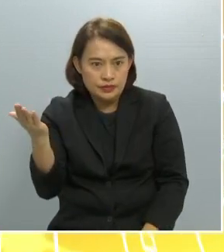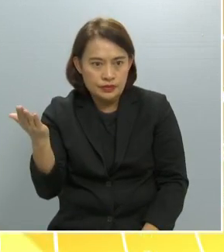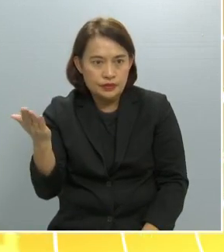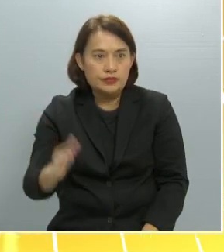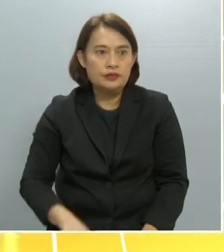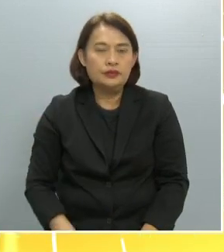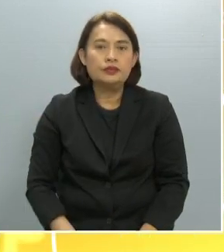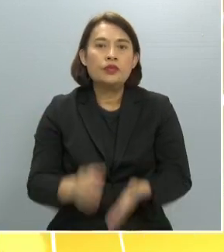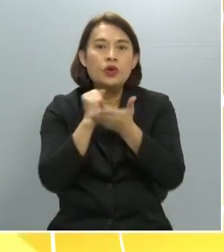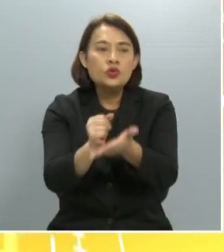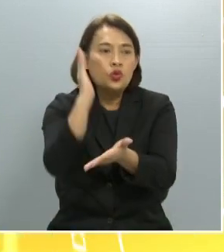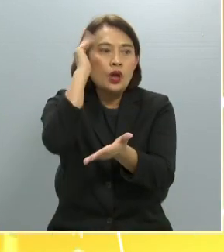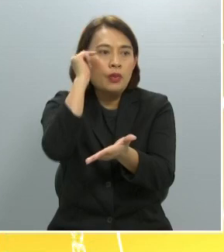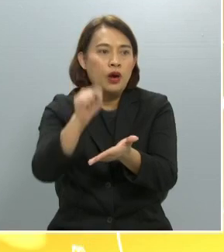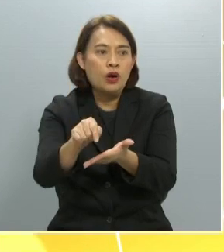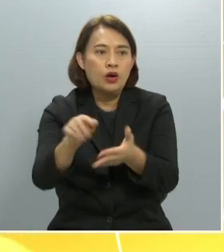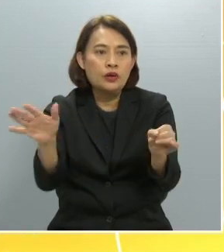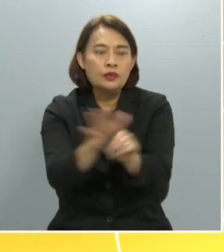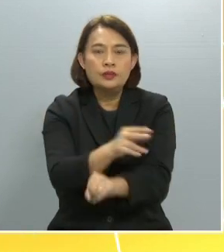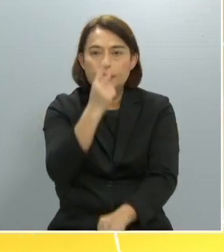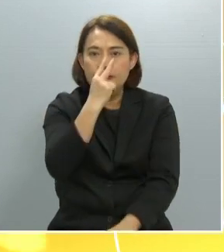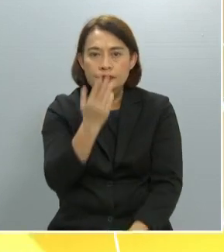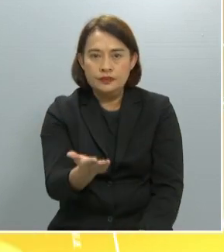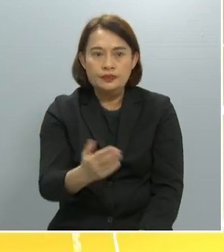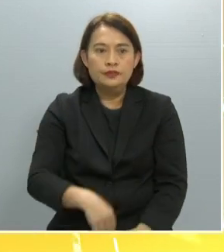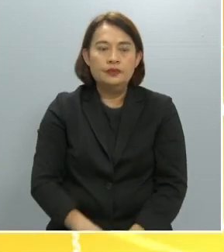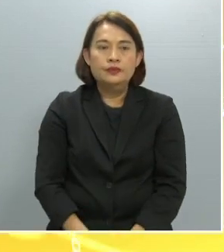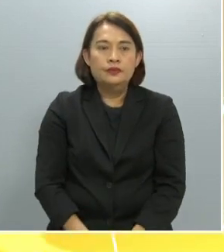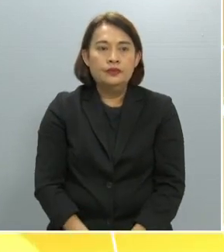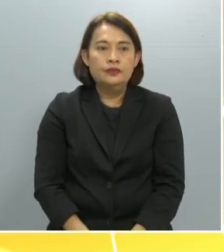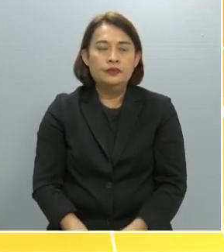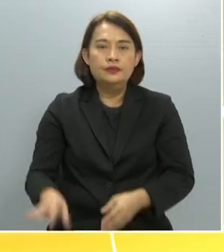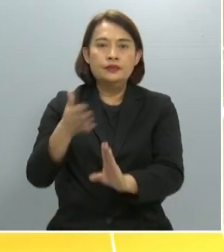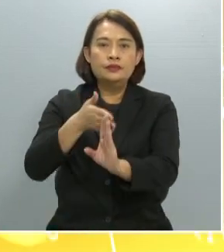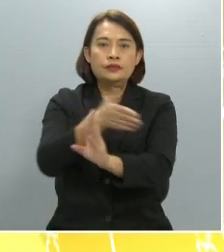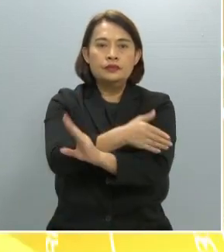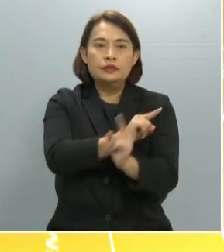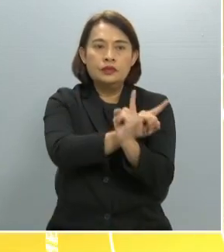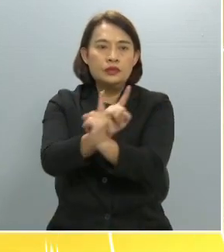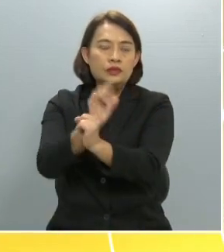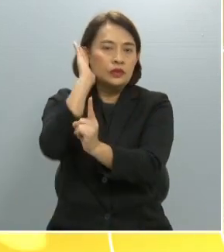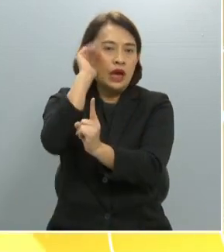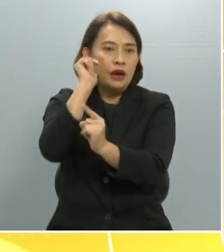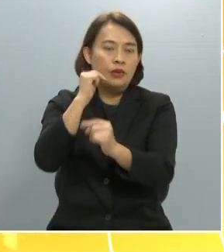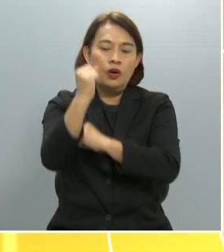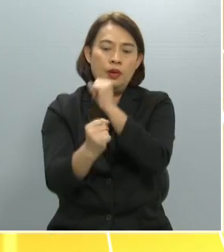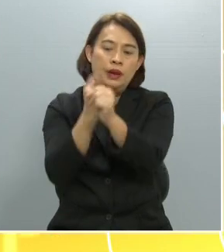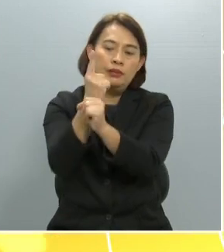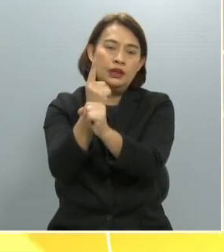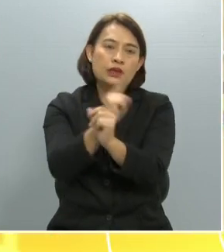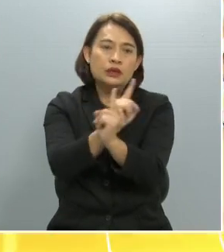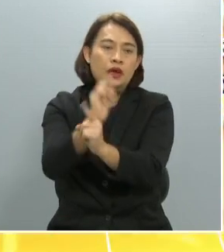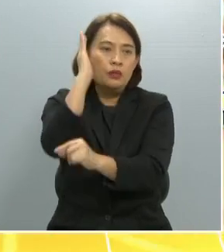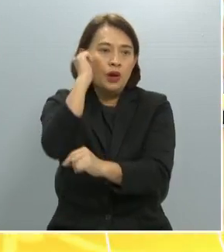ช่วยพ่ออย่างเต็มตัวแล้วท่านผู้ชม เมื่อก่อนหน้านี้ก็เคยไปตามพ่อมามั่งประมาณปี1 ปีค่ะ